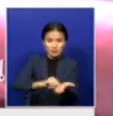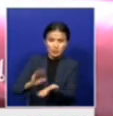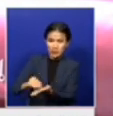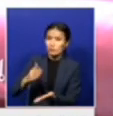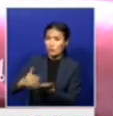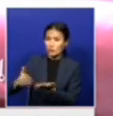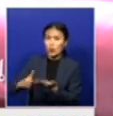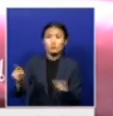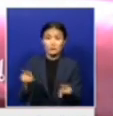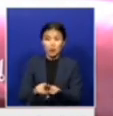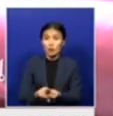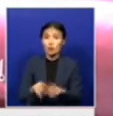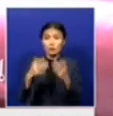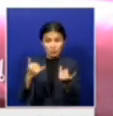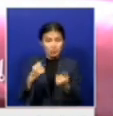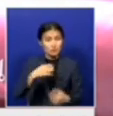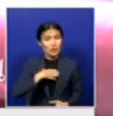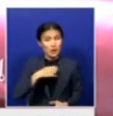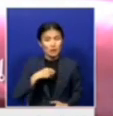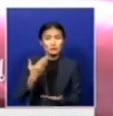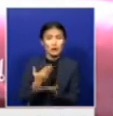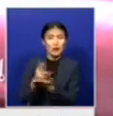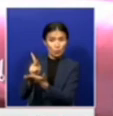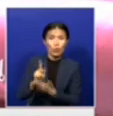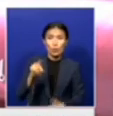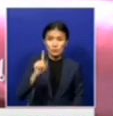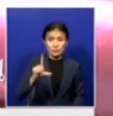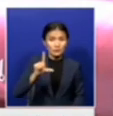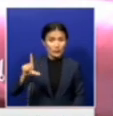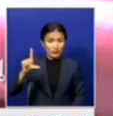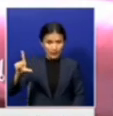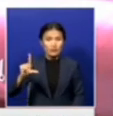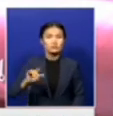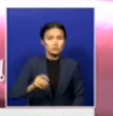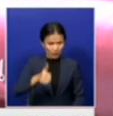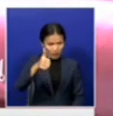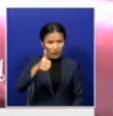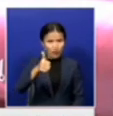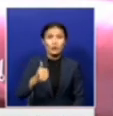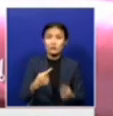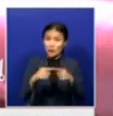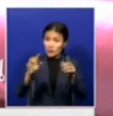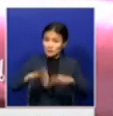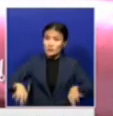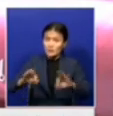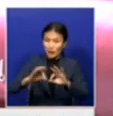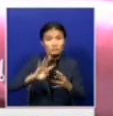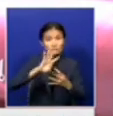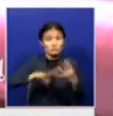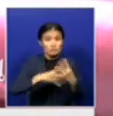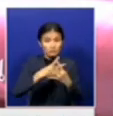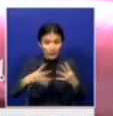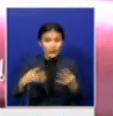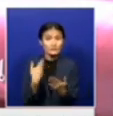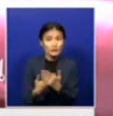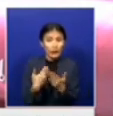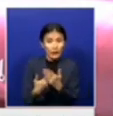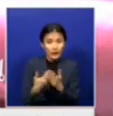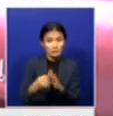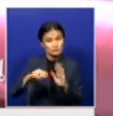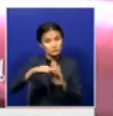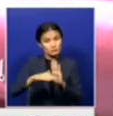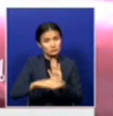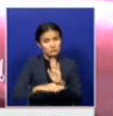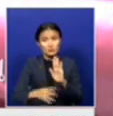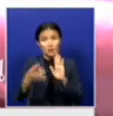ท่านกู้1ล้านล้านไม่ว่าครับแต่เราต้องเห็นแผนการใช้เงินกู้ของท่านเพราะที่ผ่านมาที่ผมล